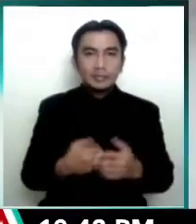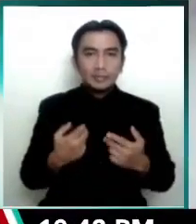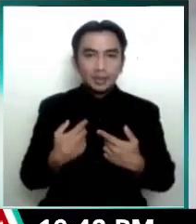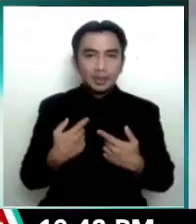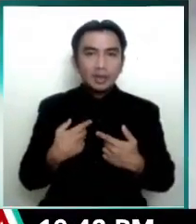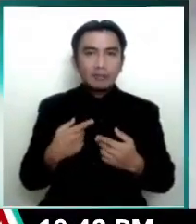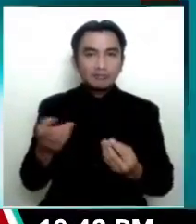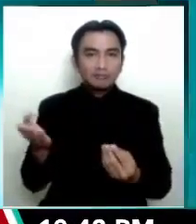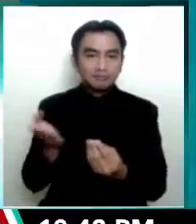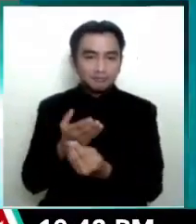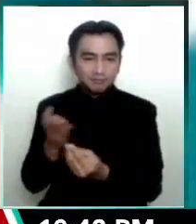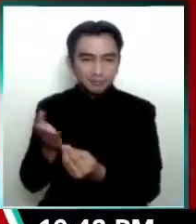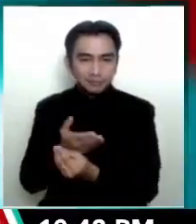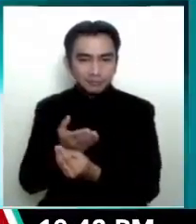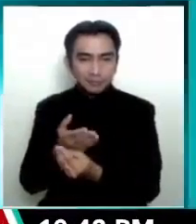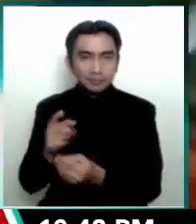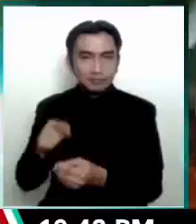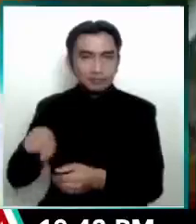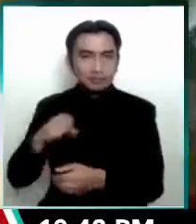sa pwesto.